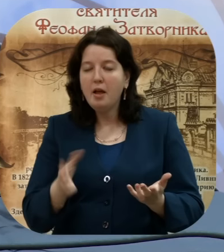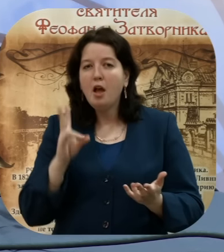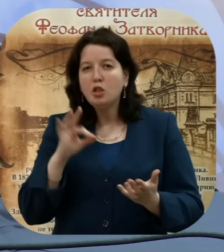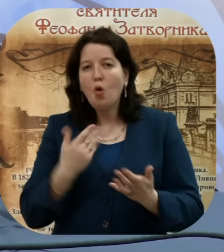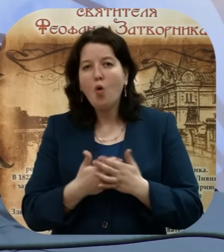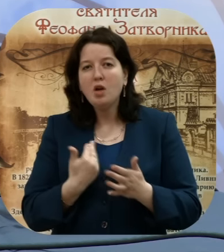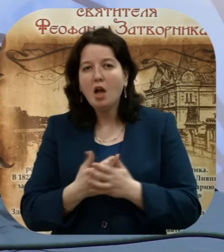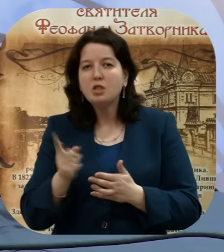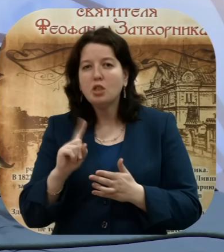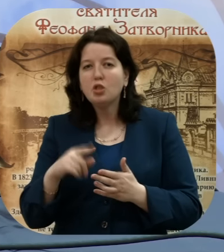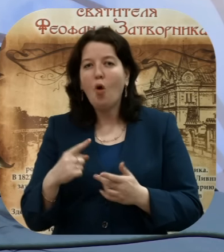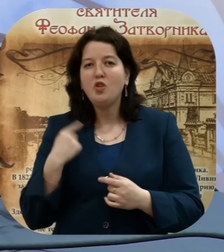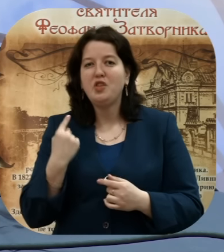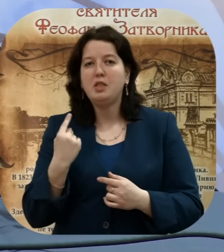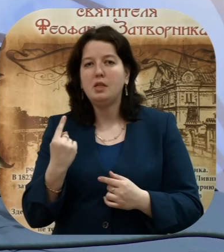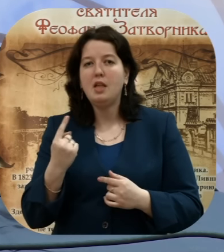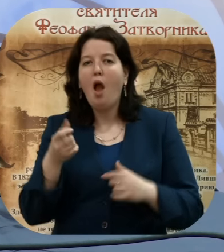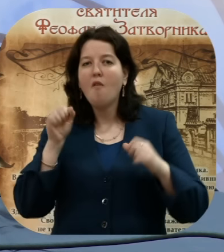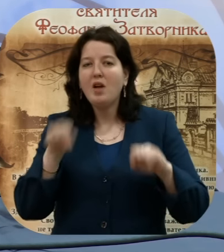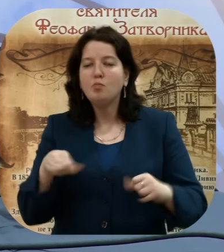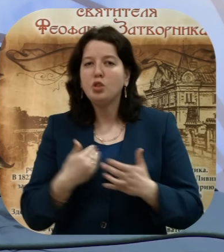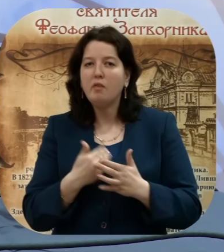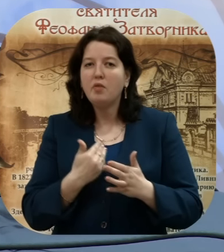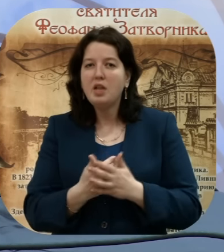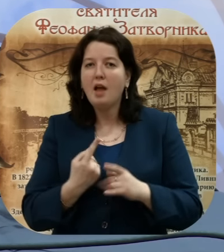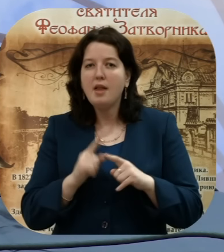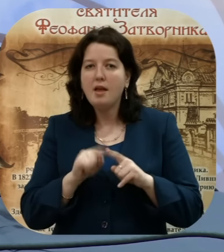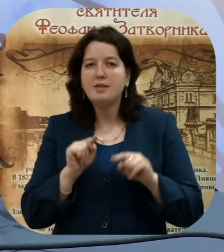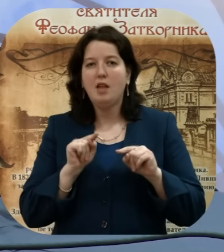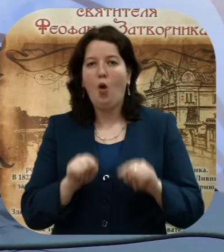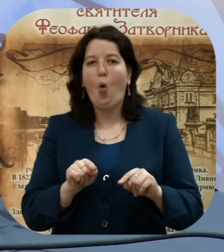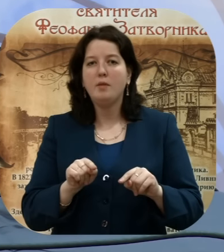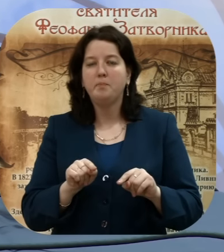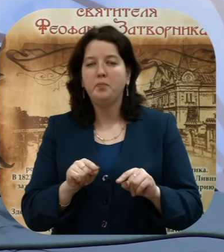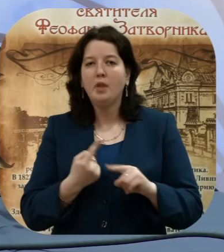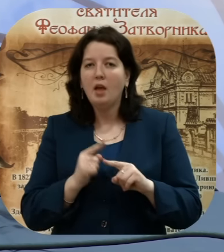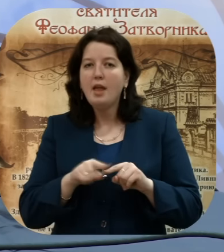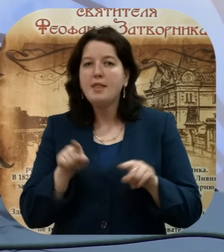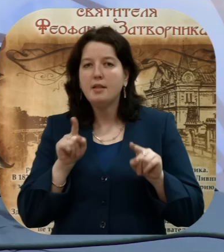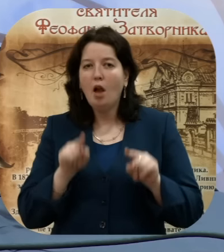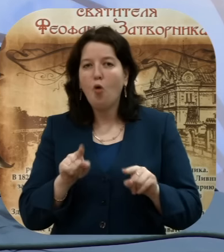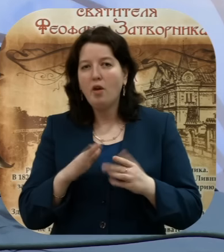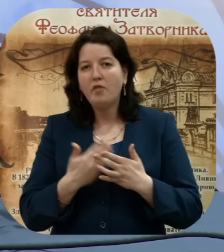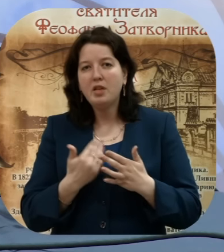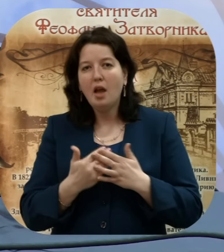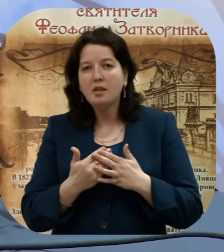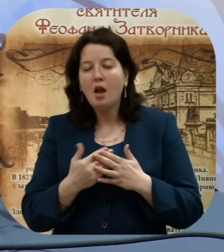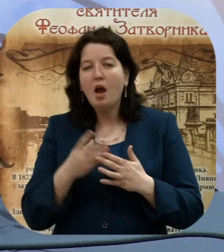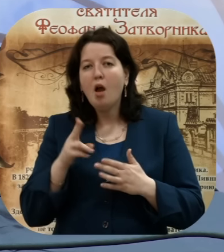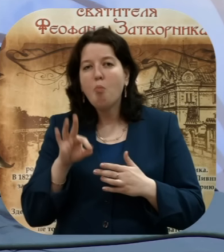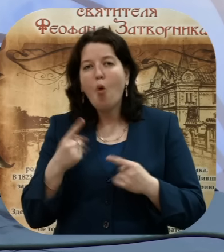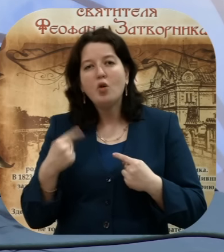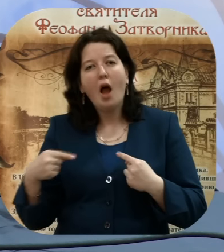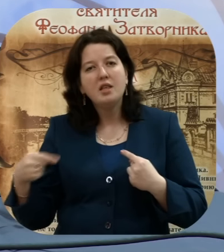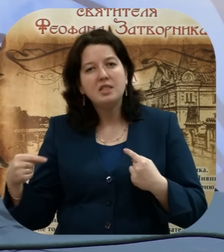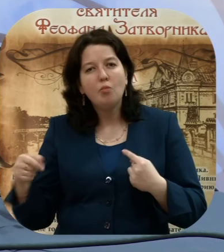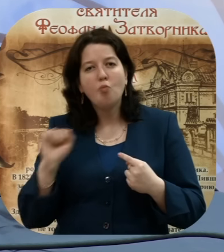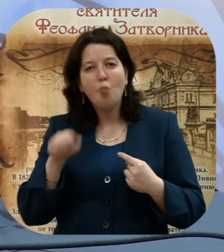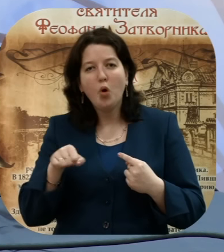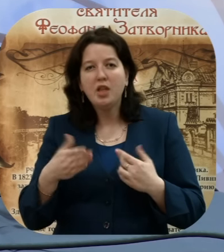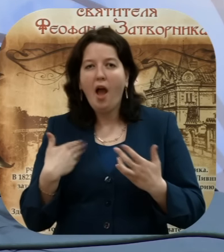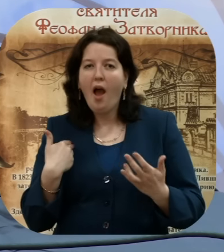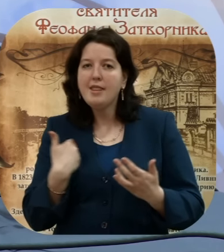кажется, единственный возможный вариант в данном случае именно такой, да. По-разному